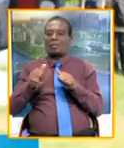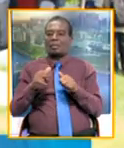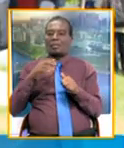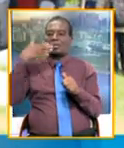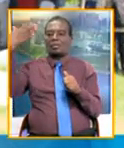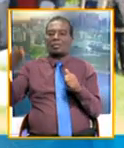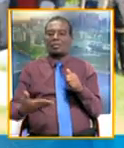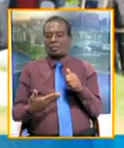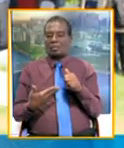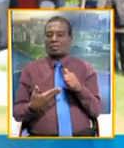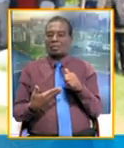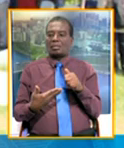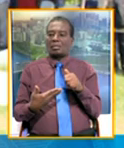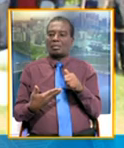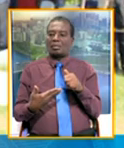bienvenue.